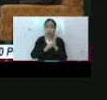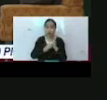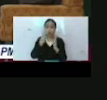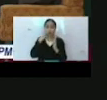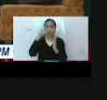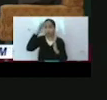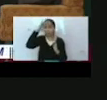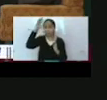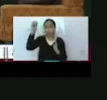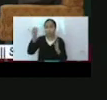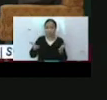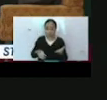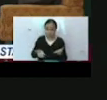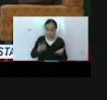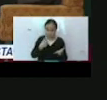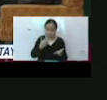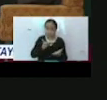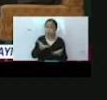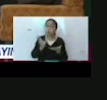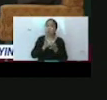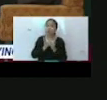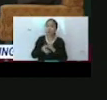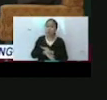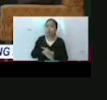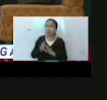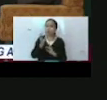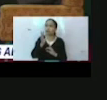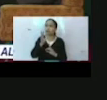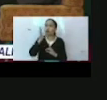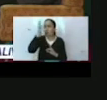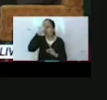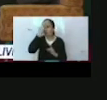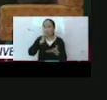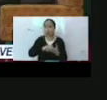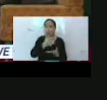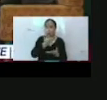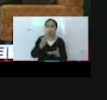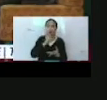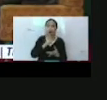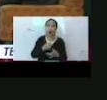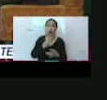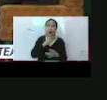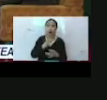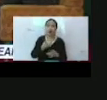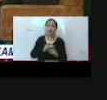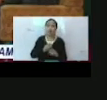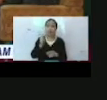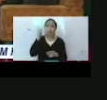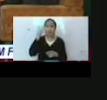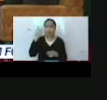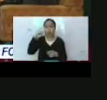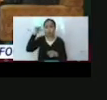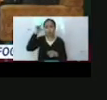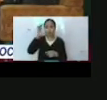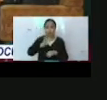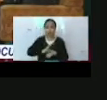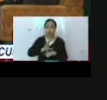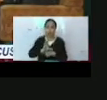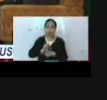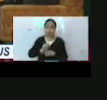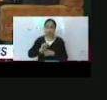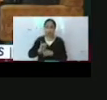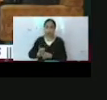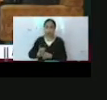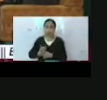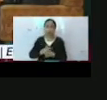Pastor, makikilala ka that you are my young people. Young people ka ni Pastor Hill. Ibig sabihin, ikaw ay young people na